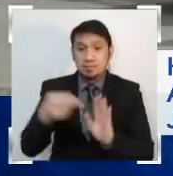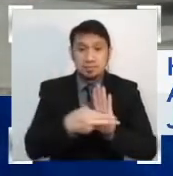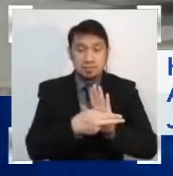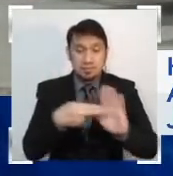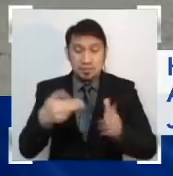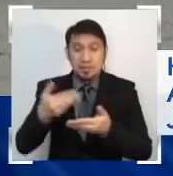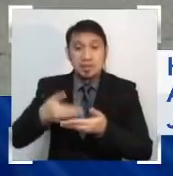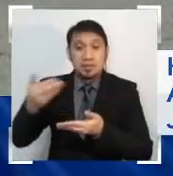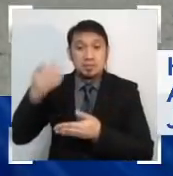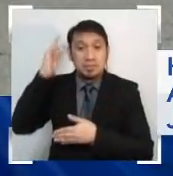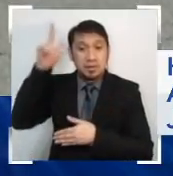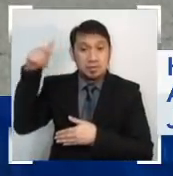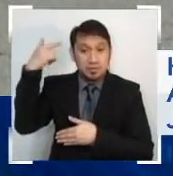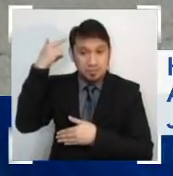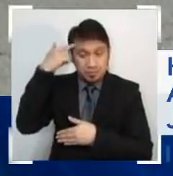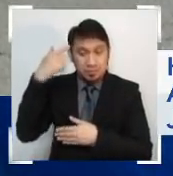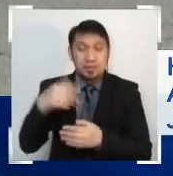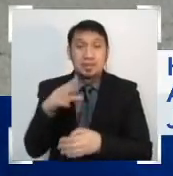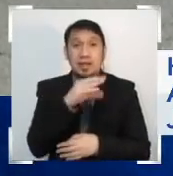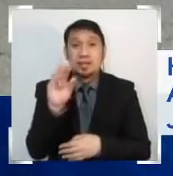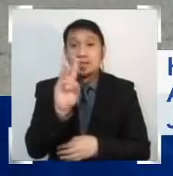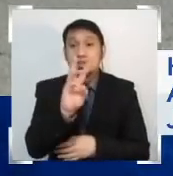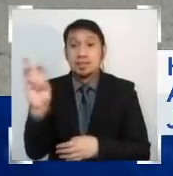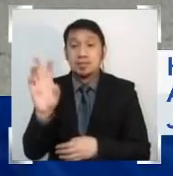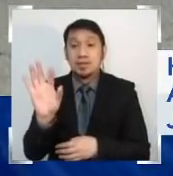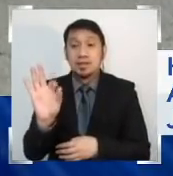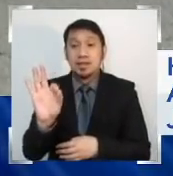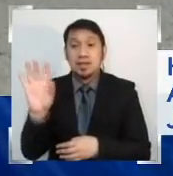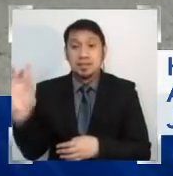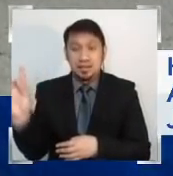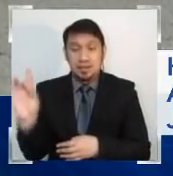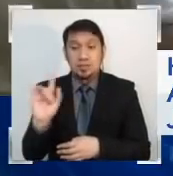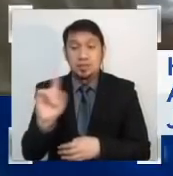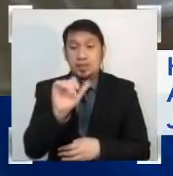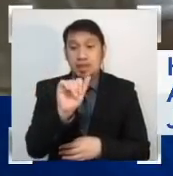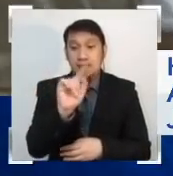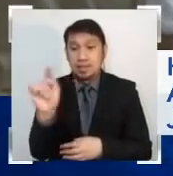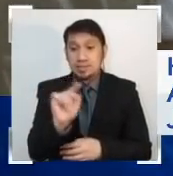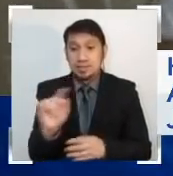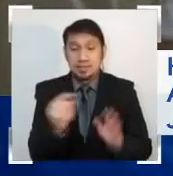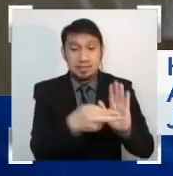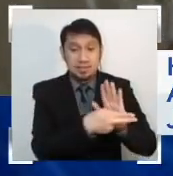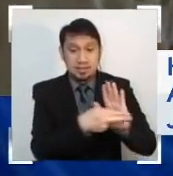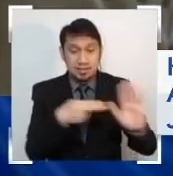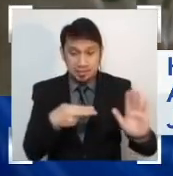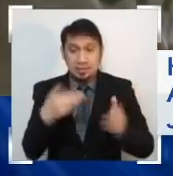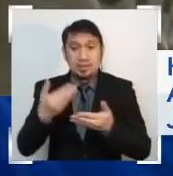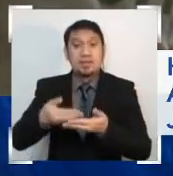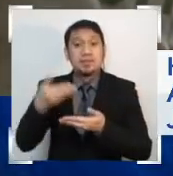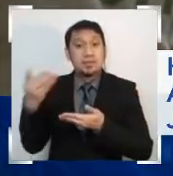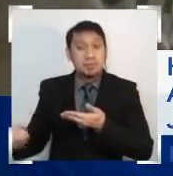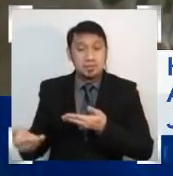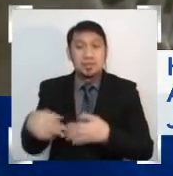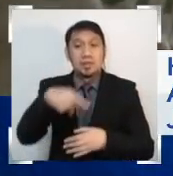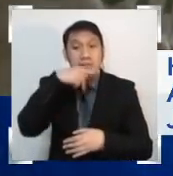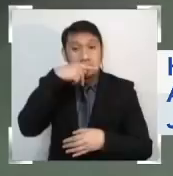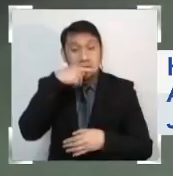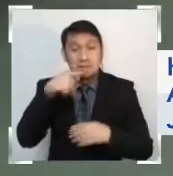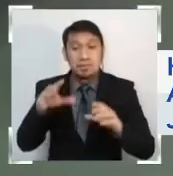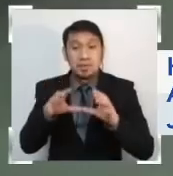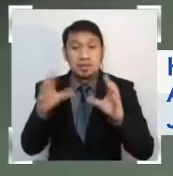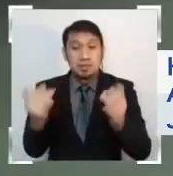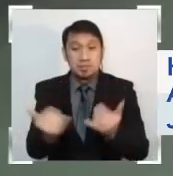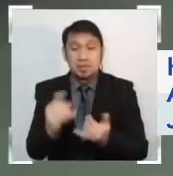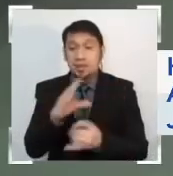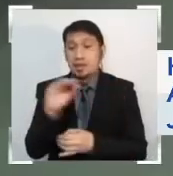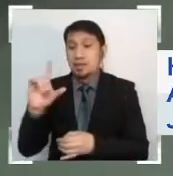pribadong sektor at 698,000 doses ng AstraZeneca jabs na binili ng pribadong sektor at mga LGU.